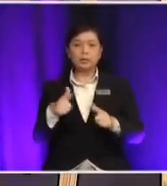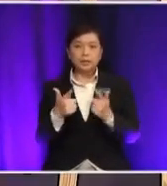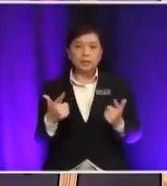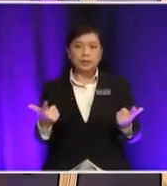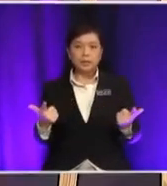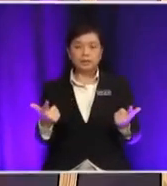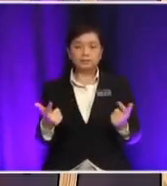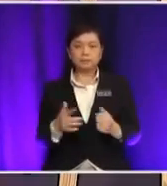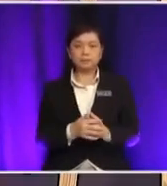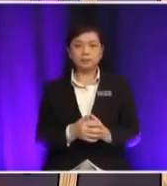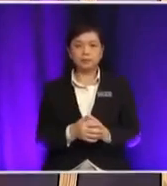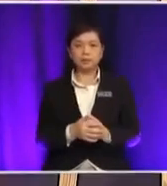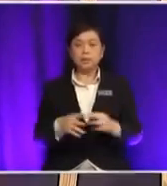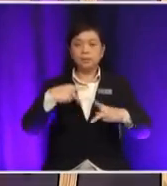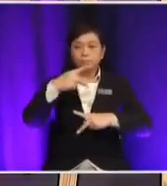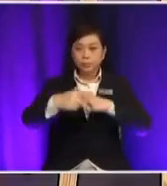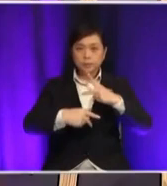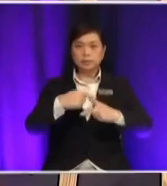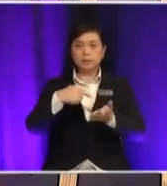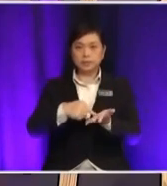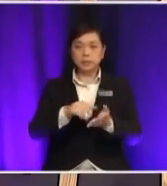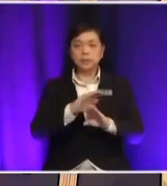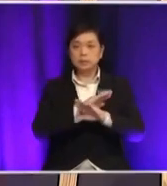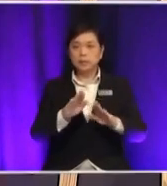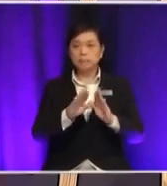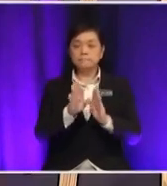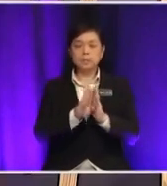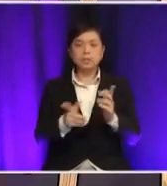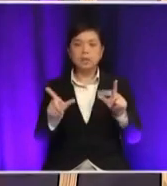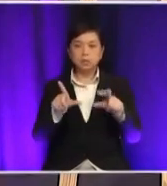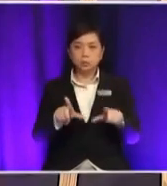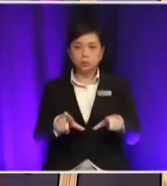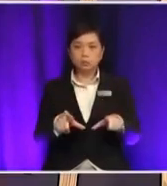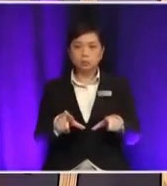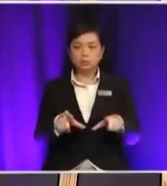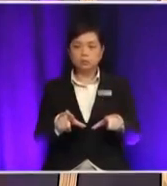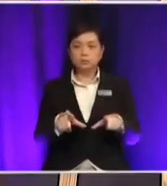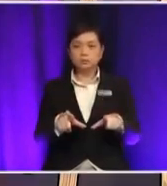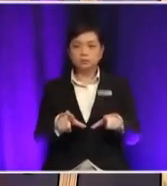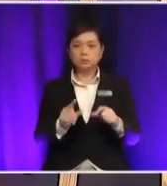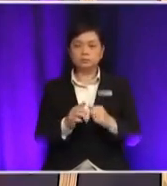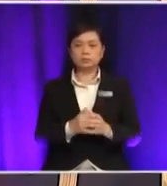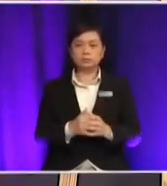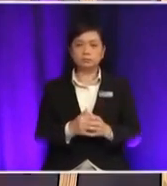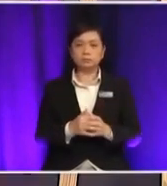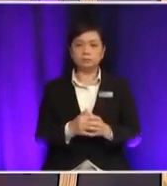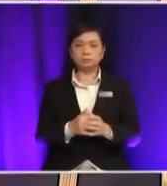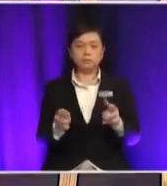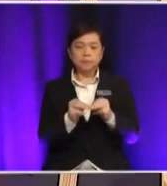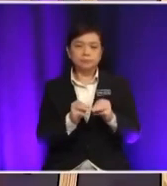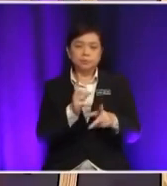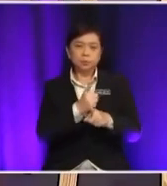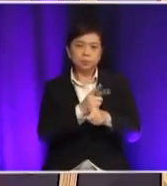proses-proses ini sebenarnya dia tidak berlaku secara nyata dia ini dalam dari satu proses ke satu proses ini dia tiada